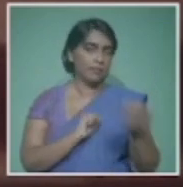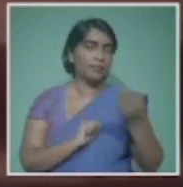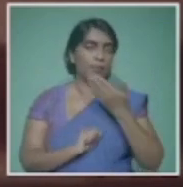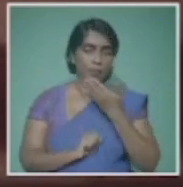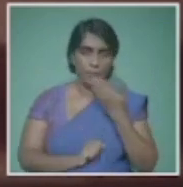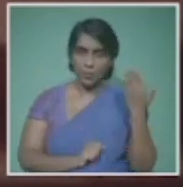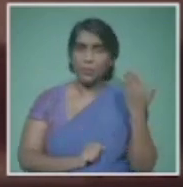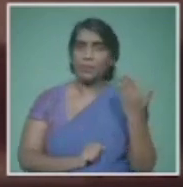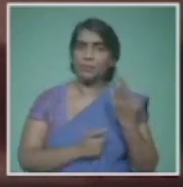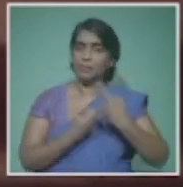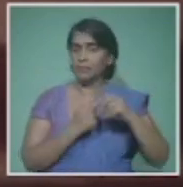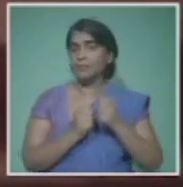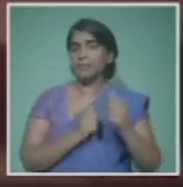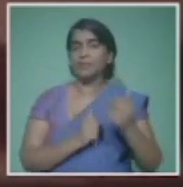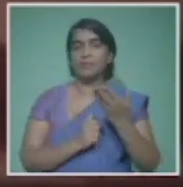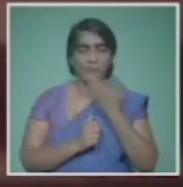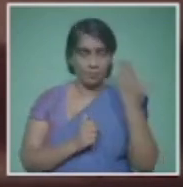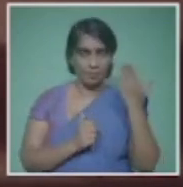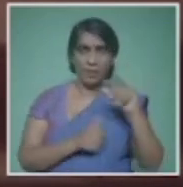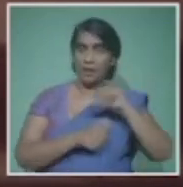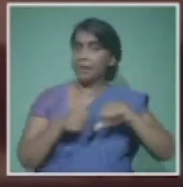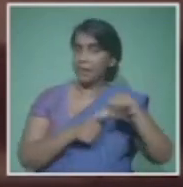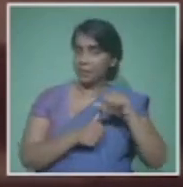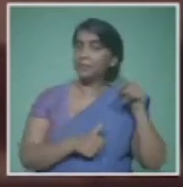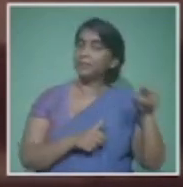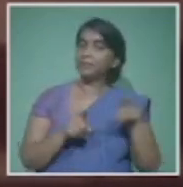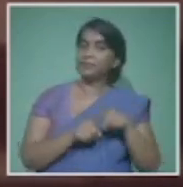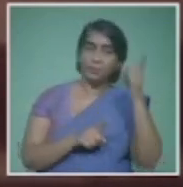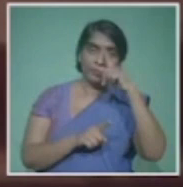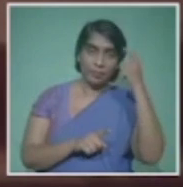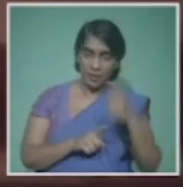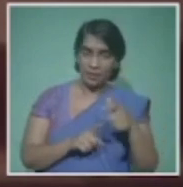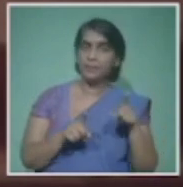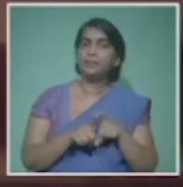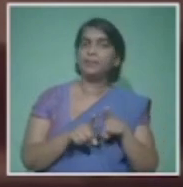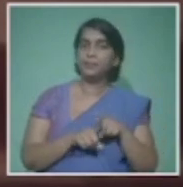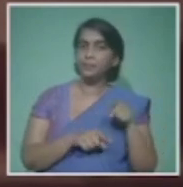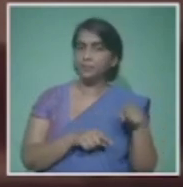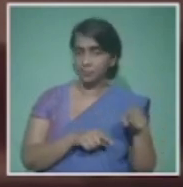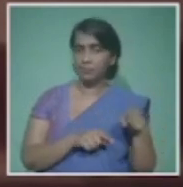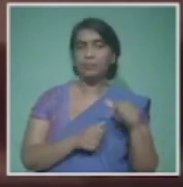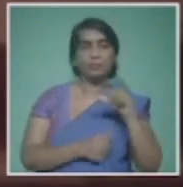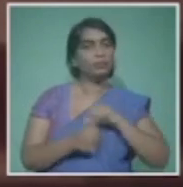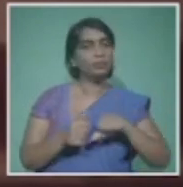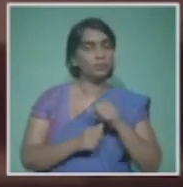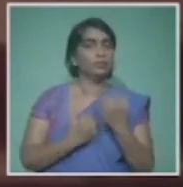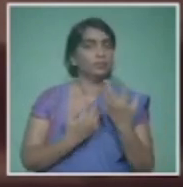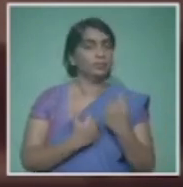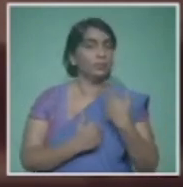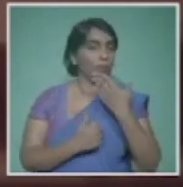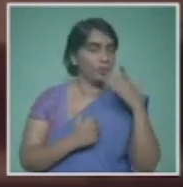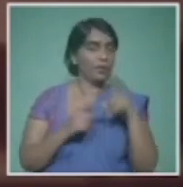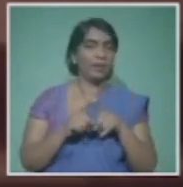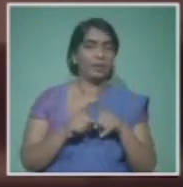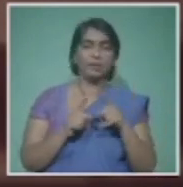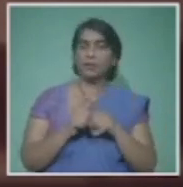puluang, peti viewa kata kirim ke dia ayatannya. Ilangan itu betul tala, bila ayatnya itu dari yang kita akar itu ada